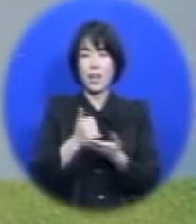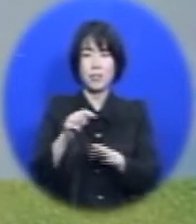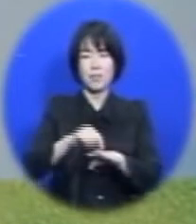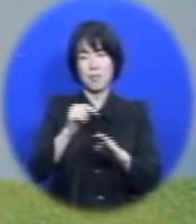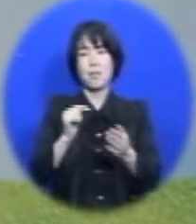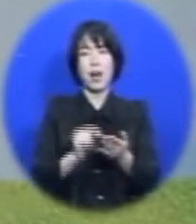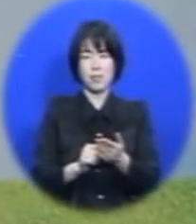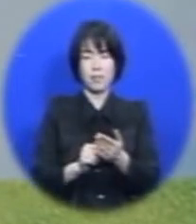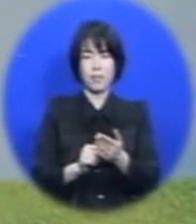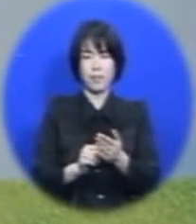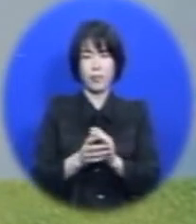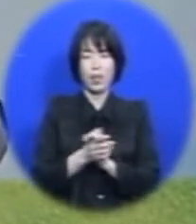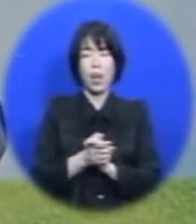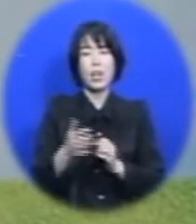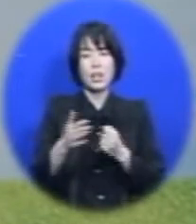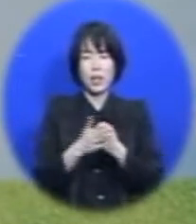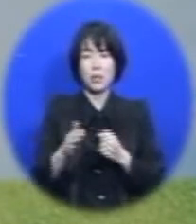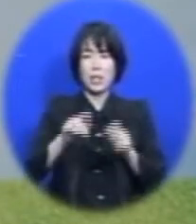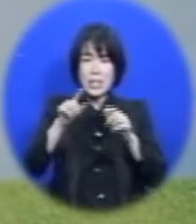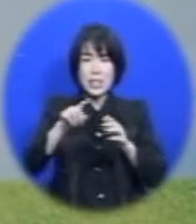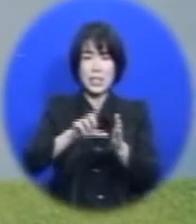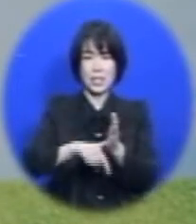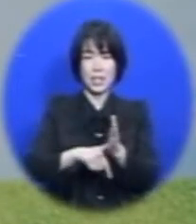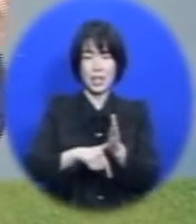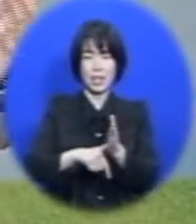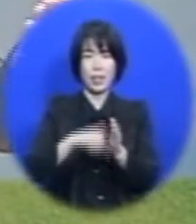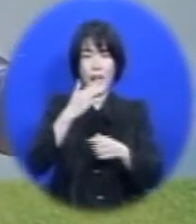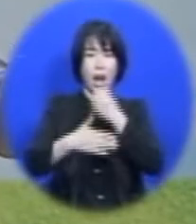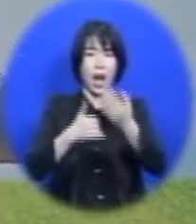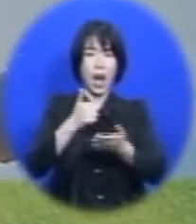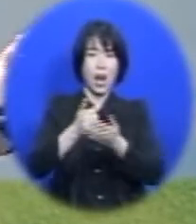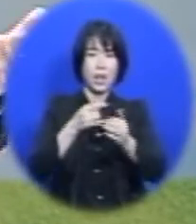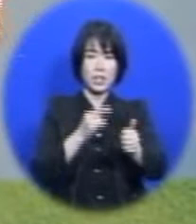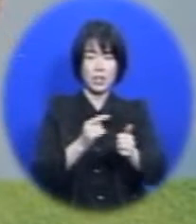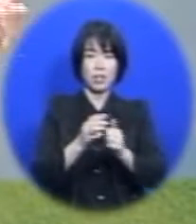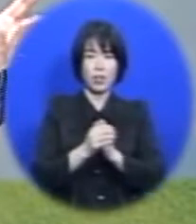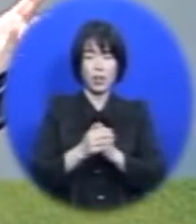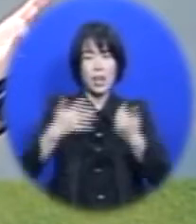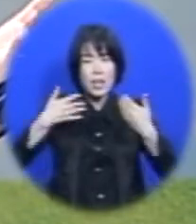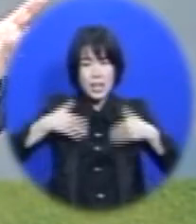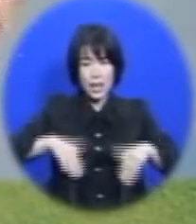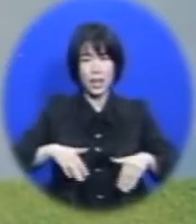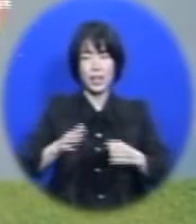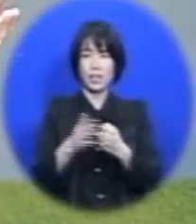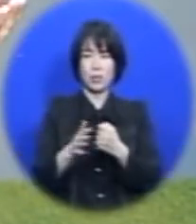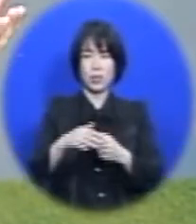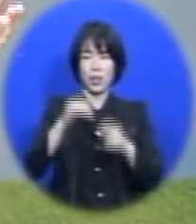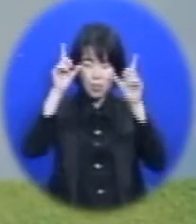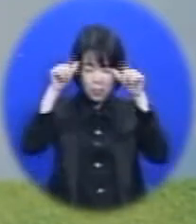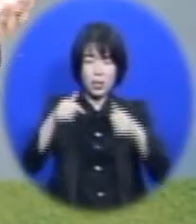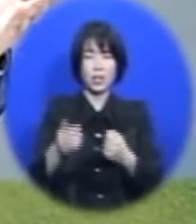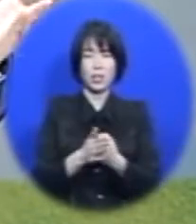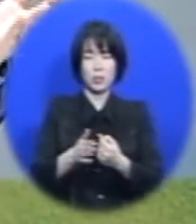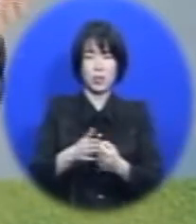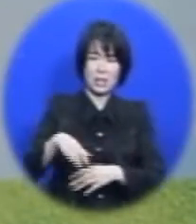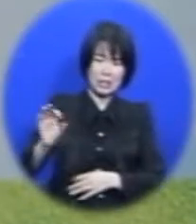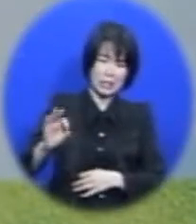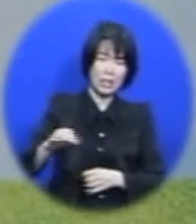마음이십니다. 그러니까 오늘 이 시간에 하나님께서 약하기에, 미련하기에,